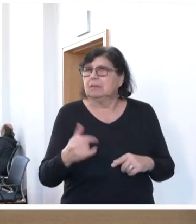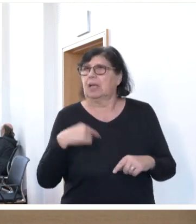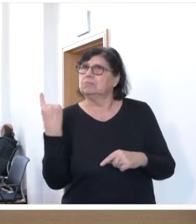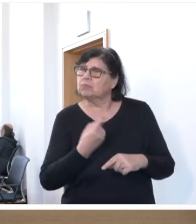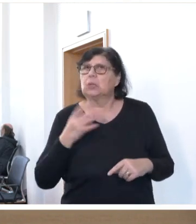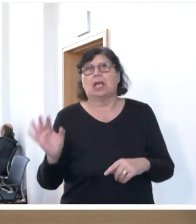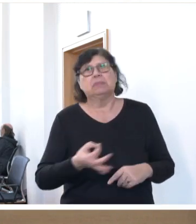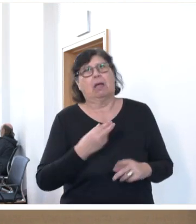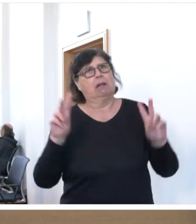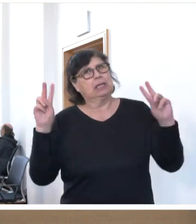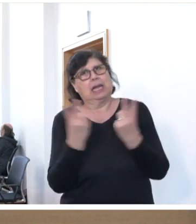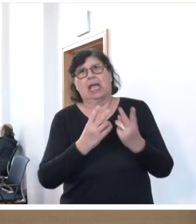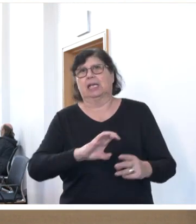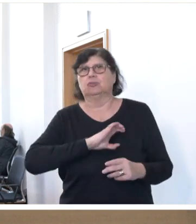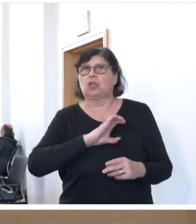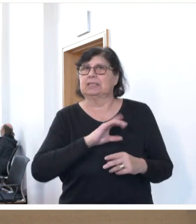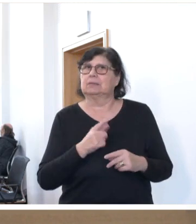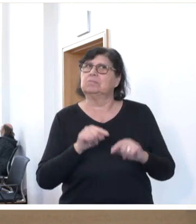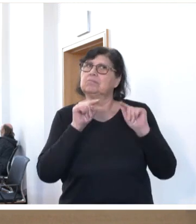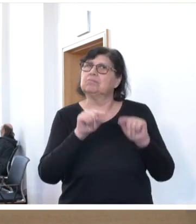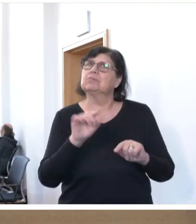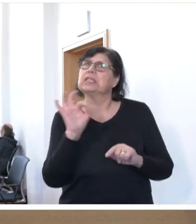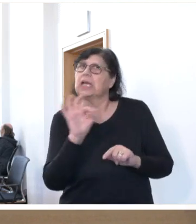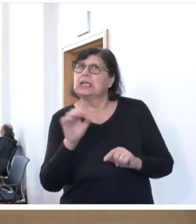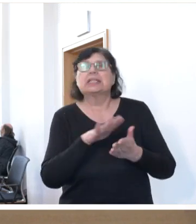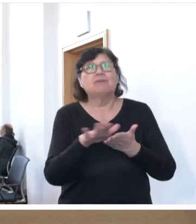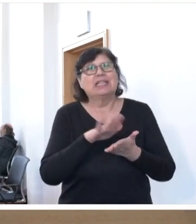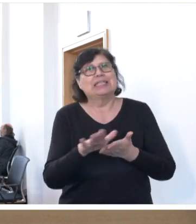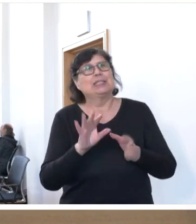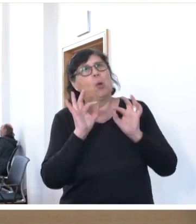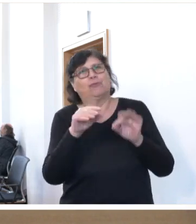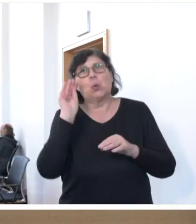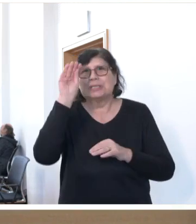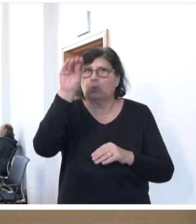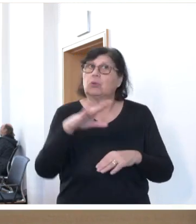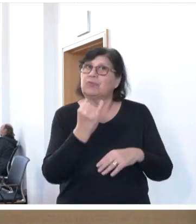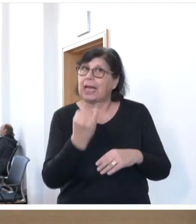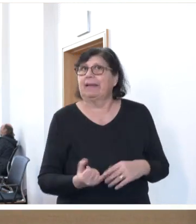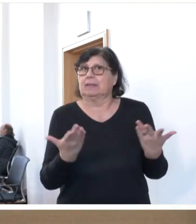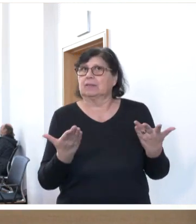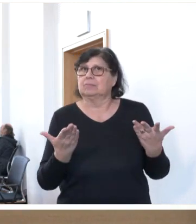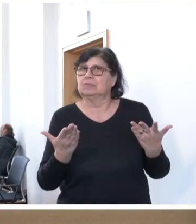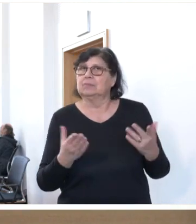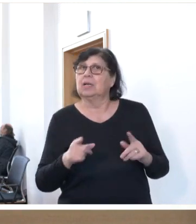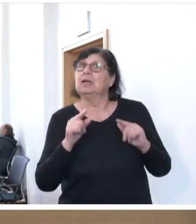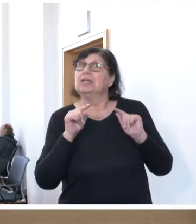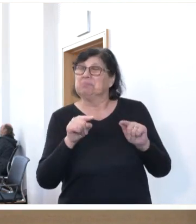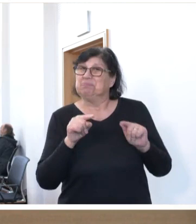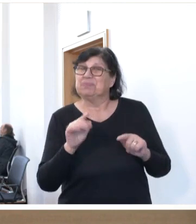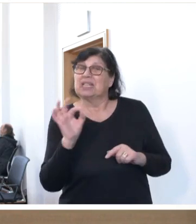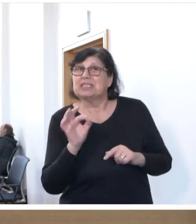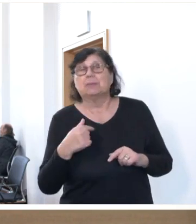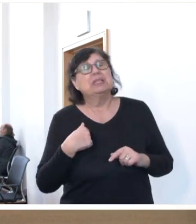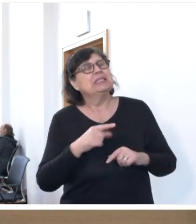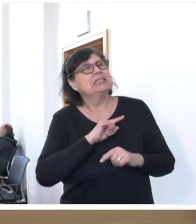Land dieselben Chancen. Sie ist eine Investition in die Zukunft, die sich, davon bin ich fest